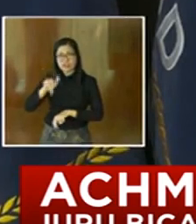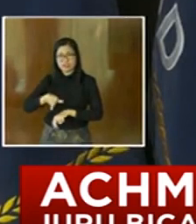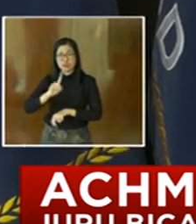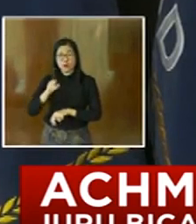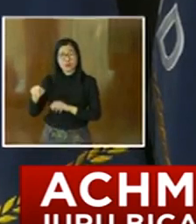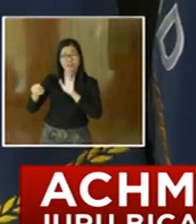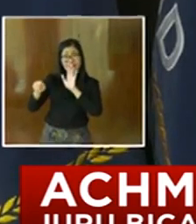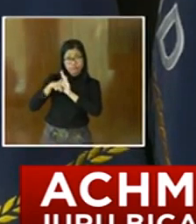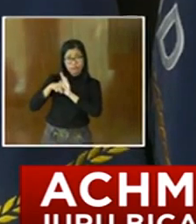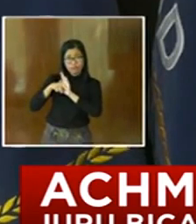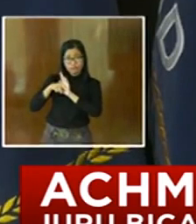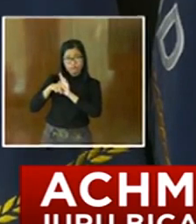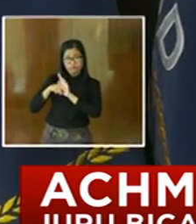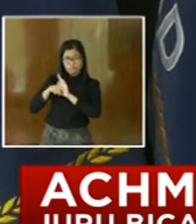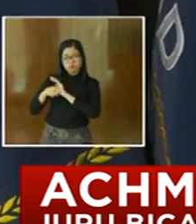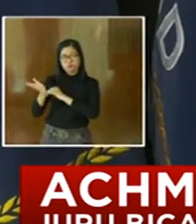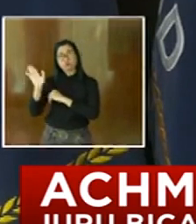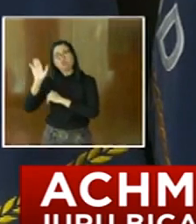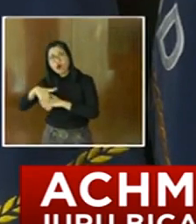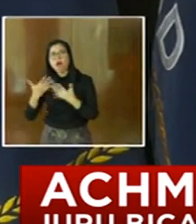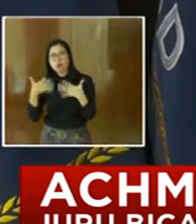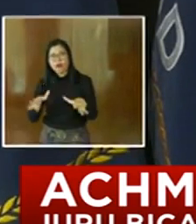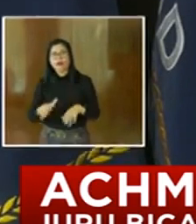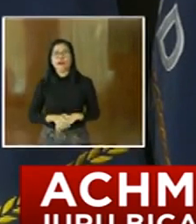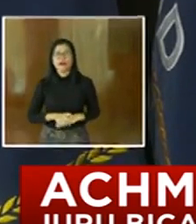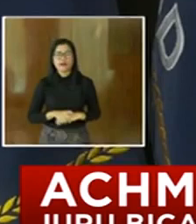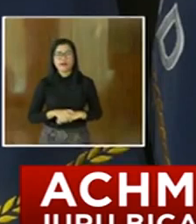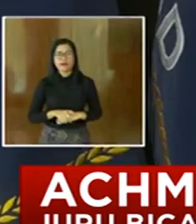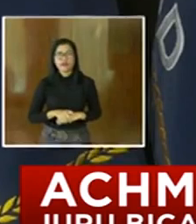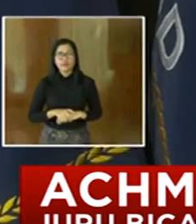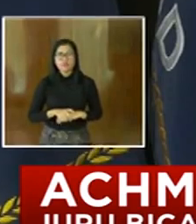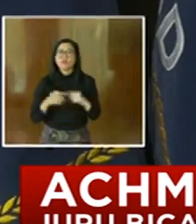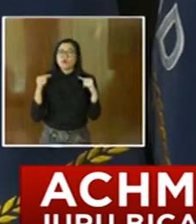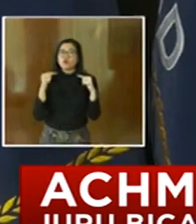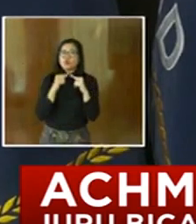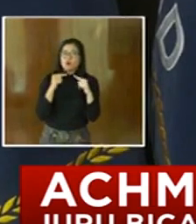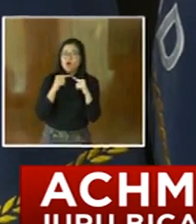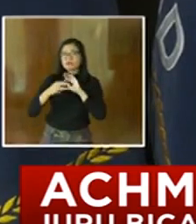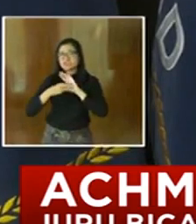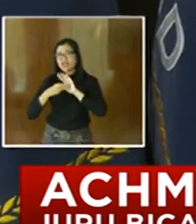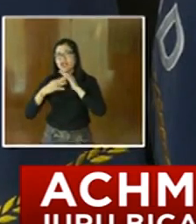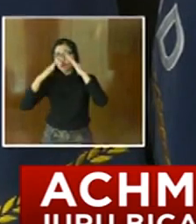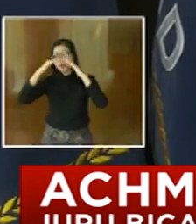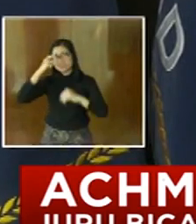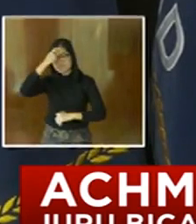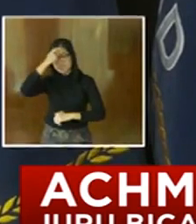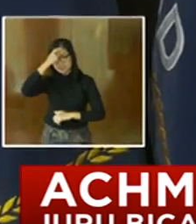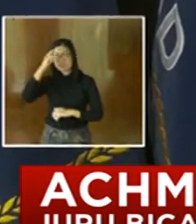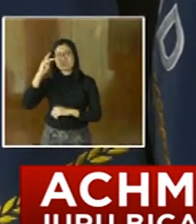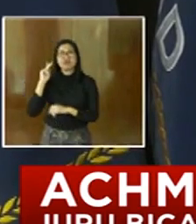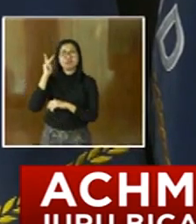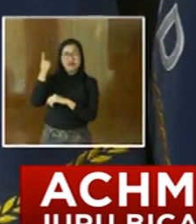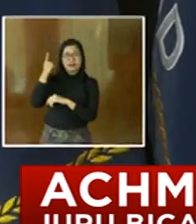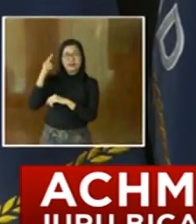apabila ingin negatif juga Maka sudah bisa dipulangkan terkait dengan permasalahan Rumah Sakit kemarin sesuai dengan